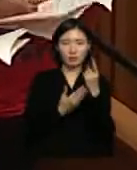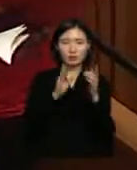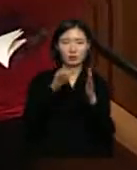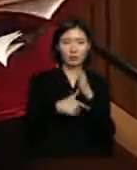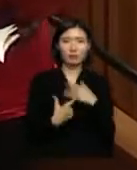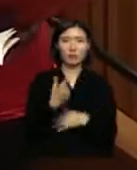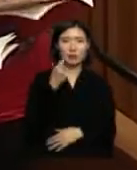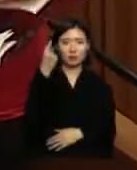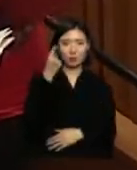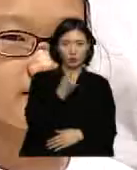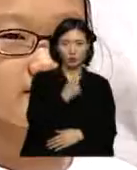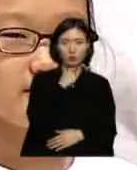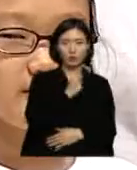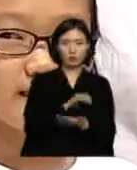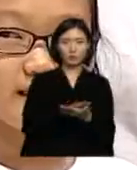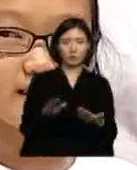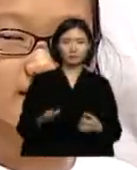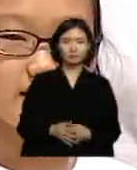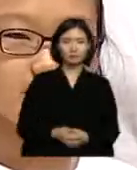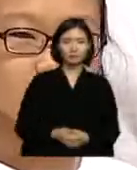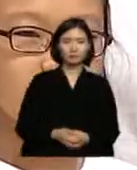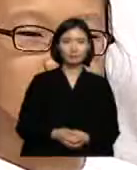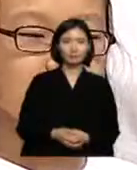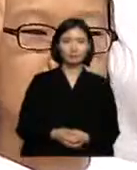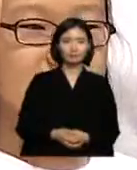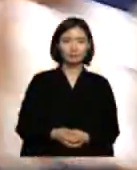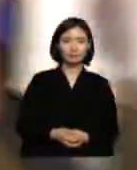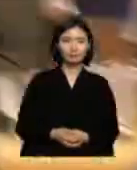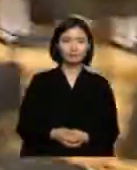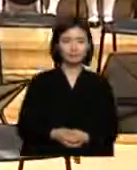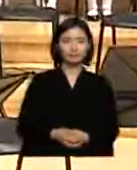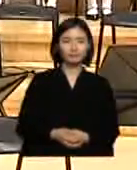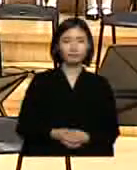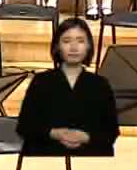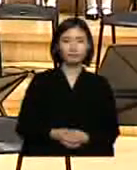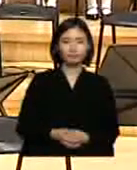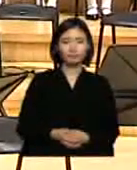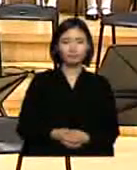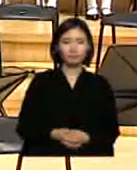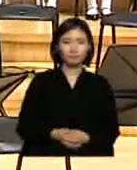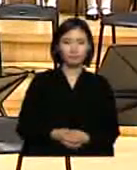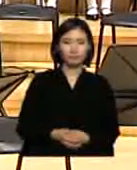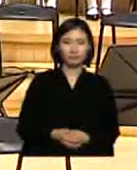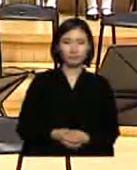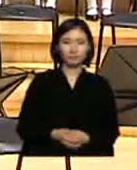하루빨리 돌아오길 기원해봅니다. 딜라이브 서울경기 케이블TV 서정암입니다.